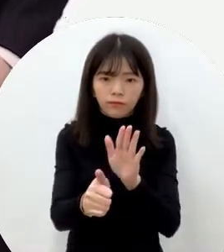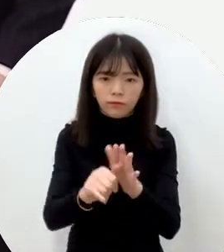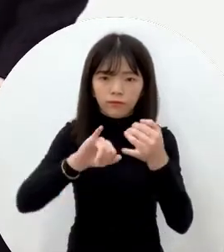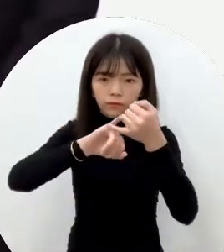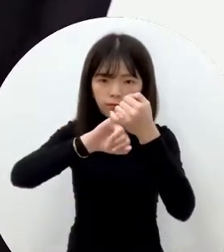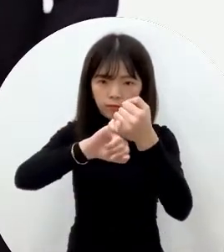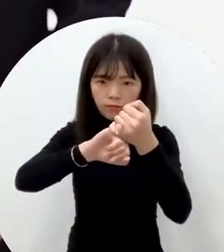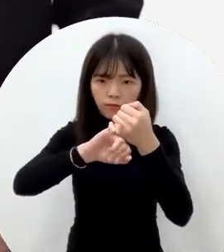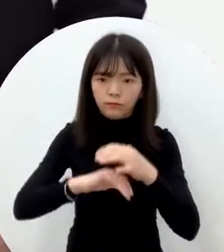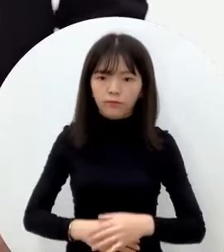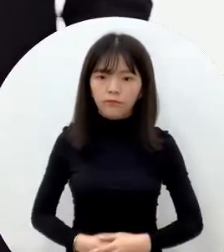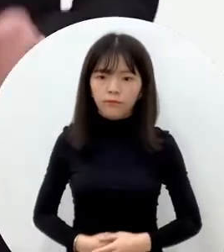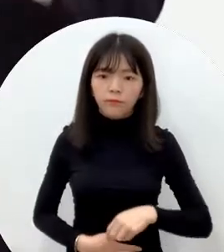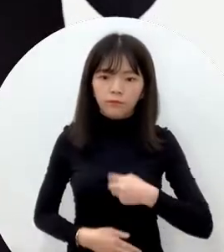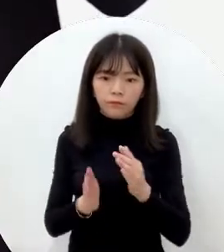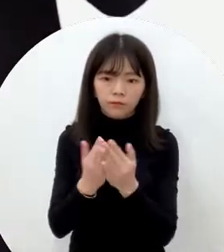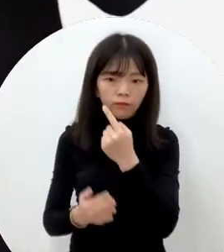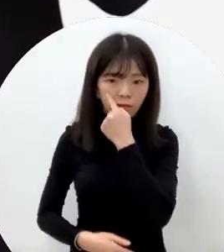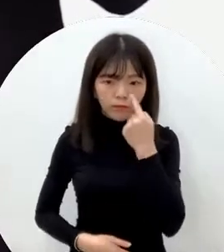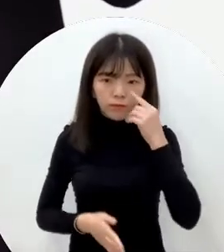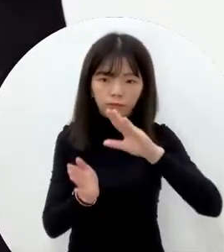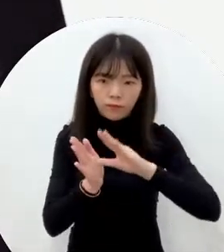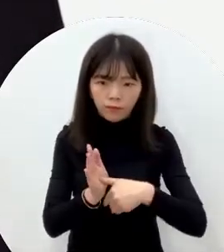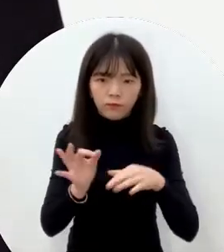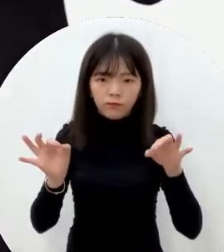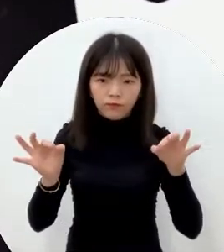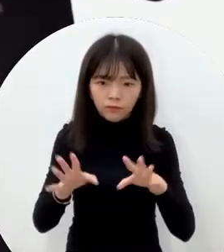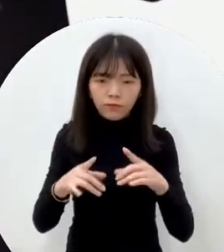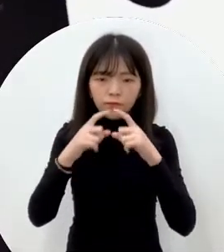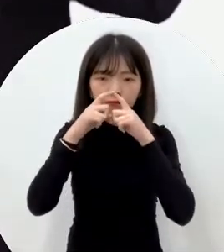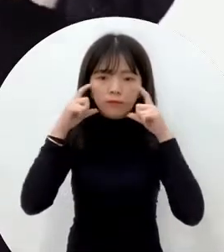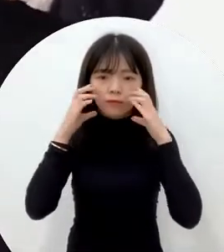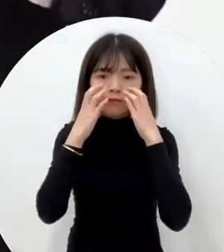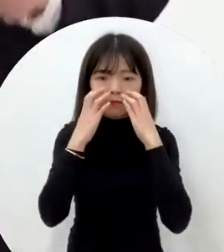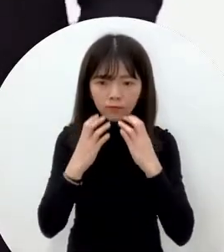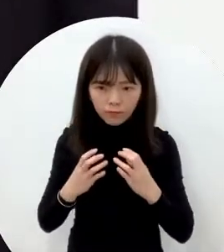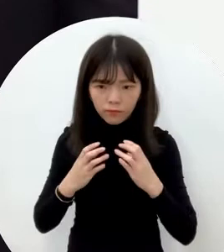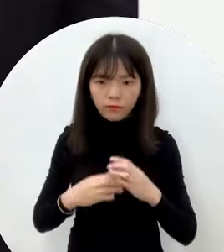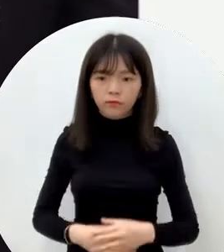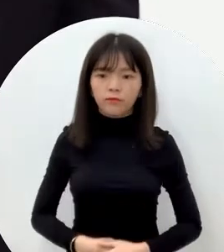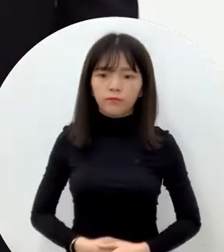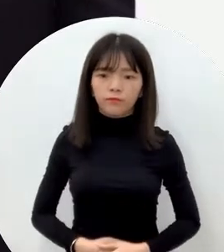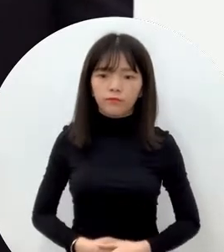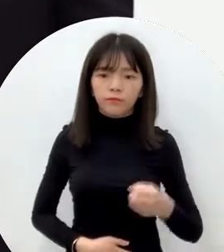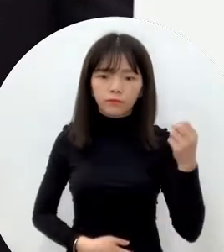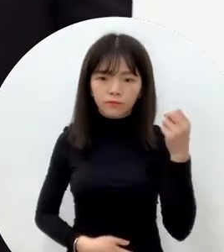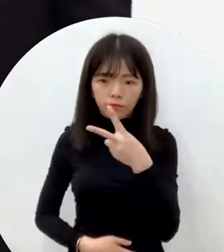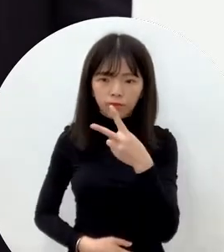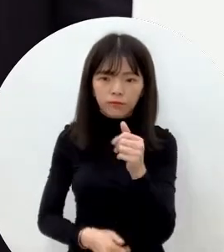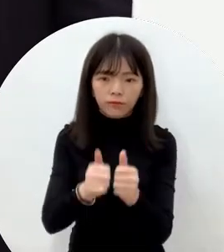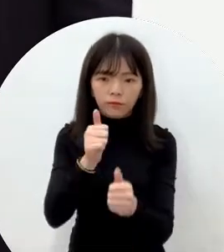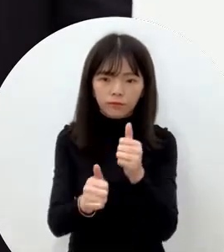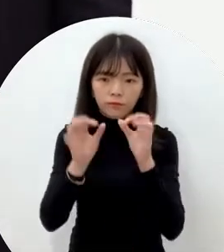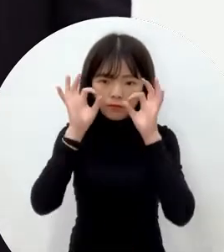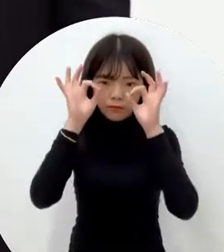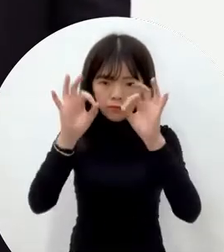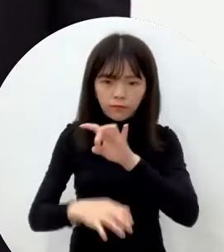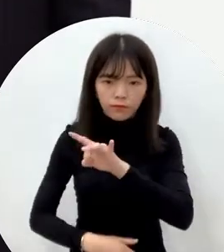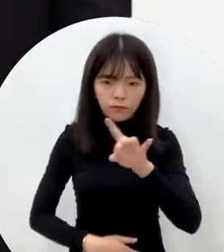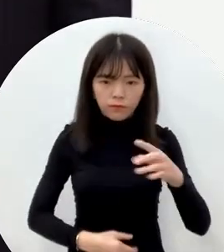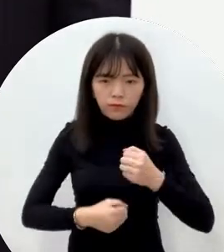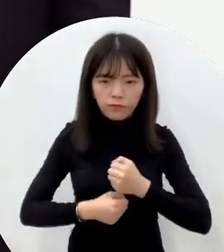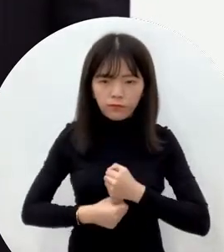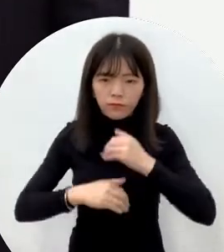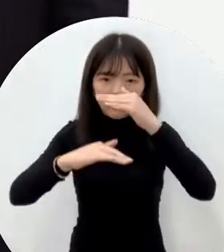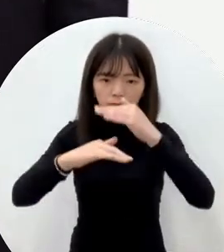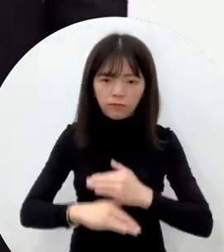합니다. 본인 확인 시에 마스크는 잠깐 내려주세요. 또 시험을 보면서 매 교시